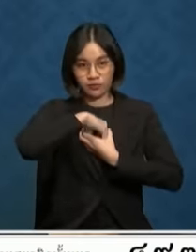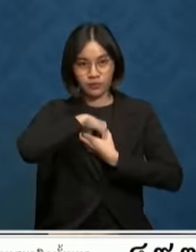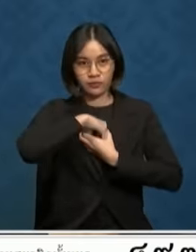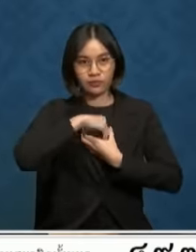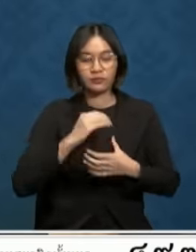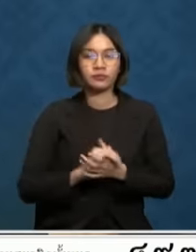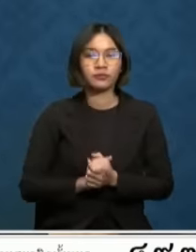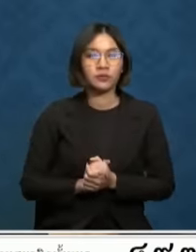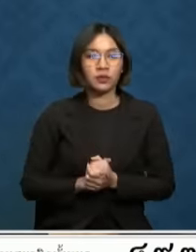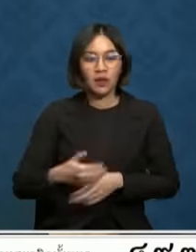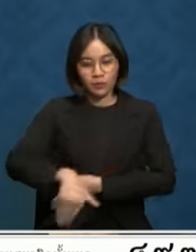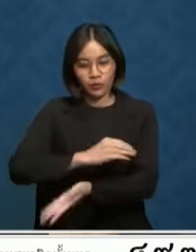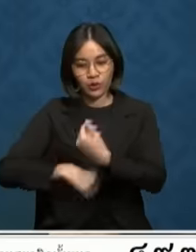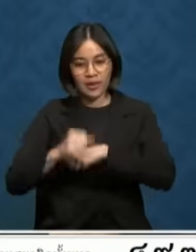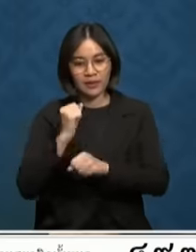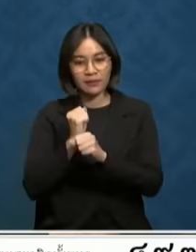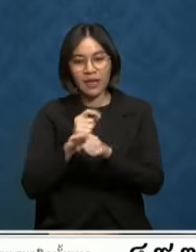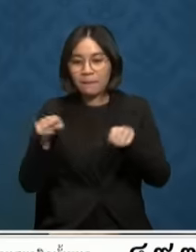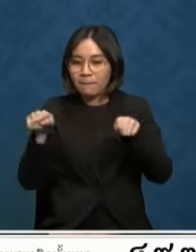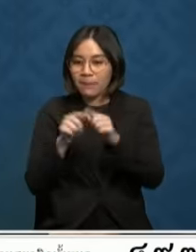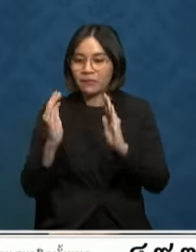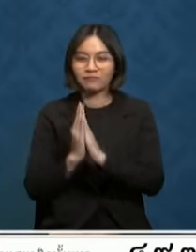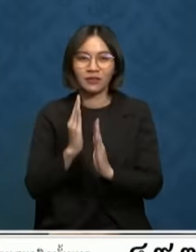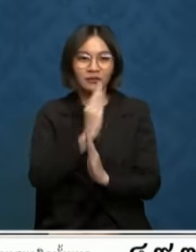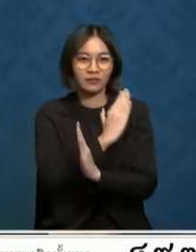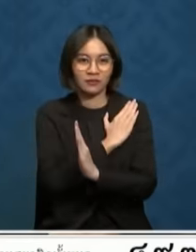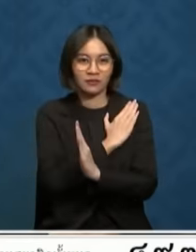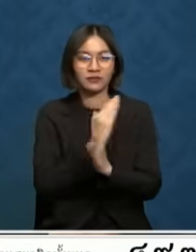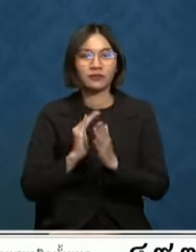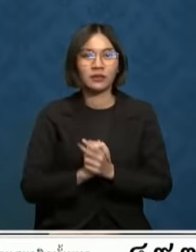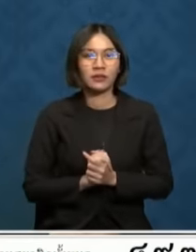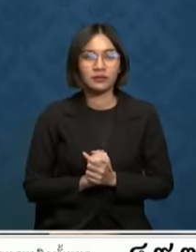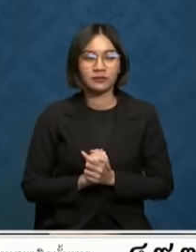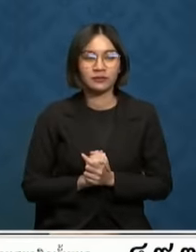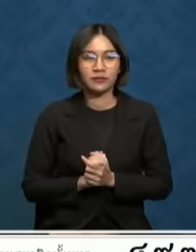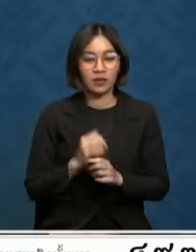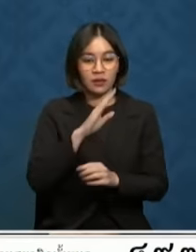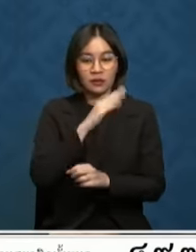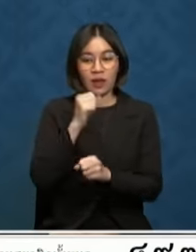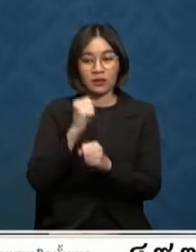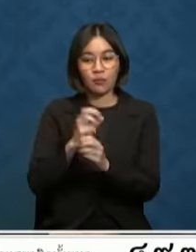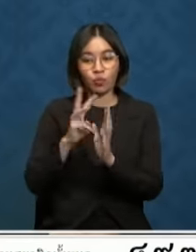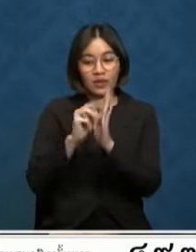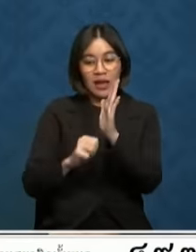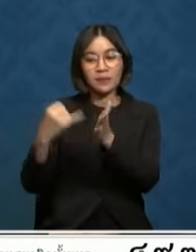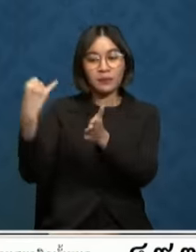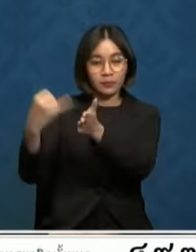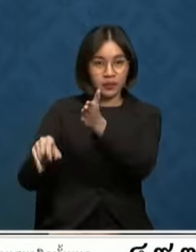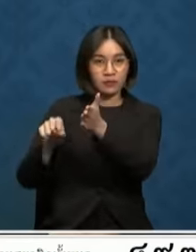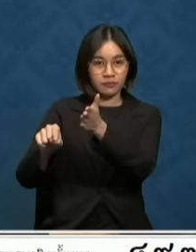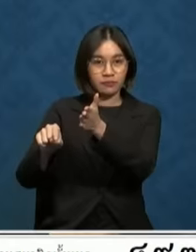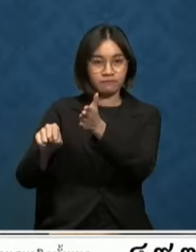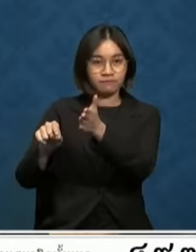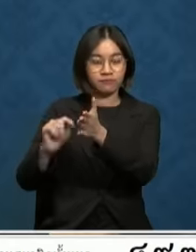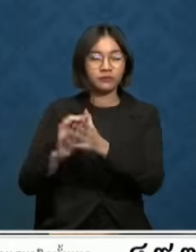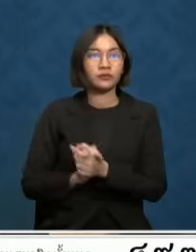ต้องปฏิบัติตนเยี่ยงพระเยี่ยงสมณะเมื่อท่านทำผิดพระวินัย